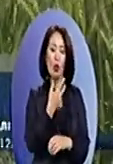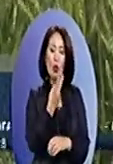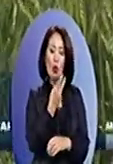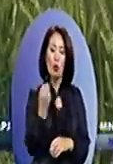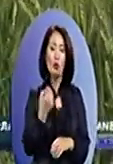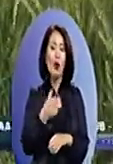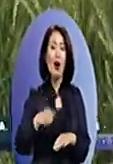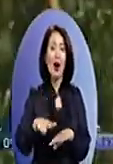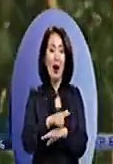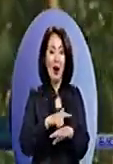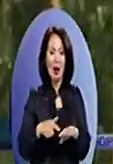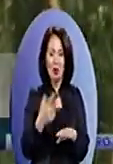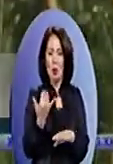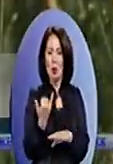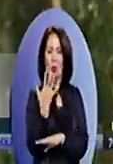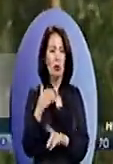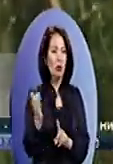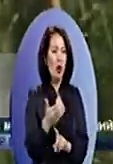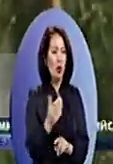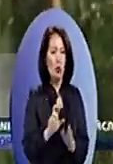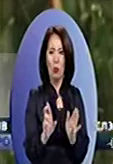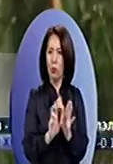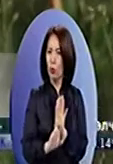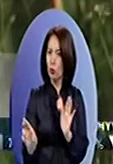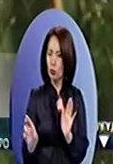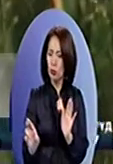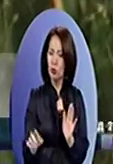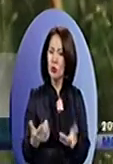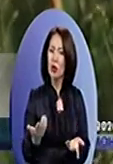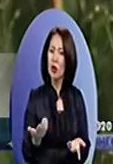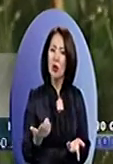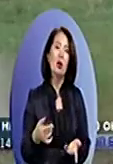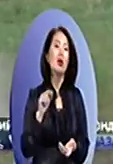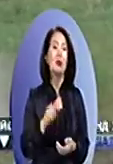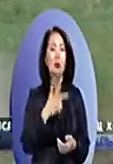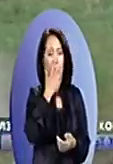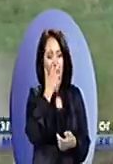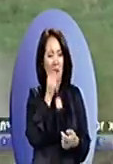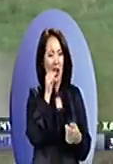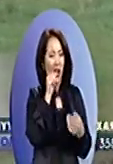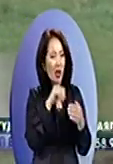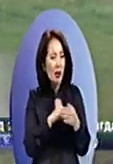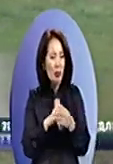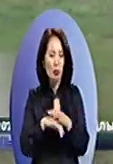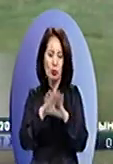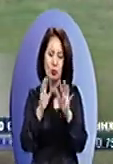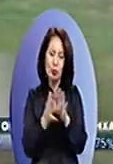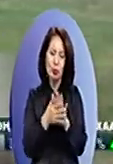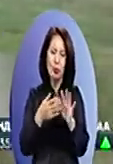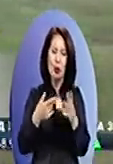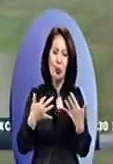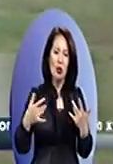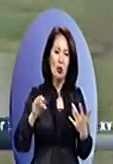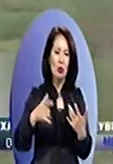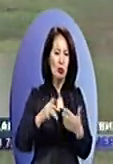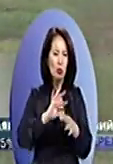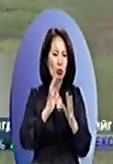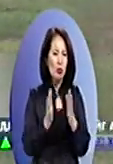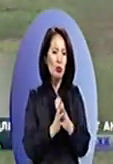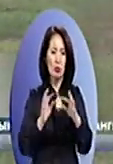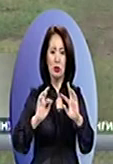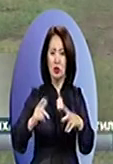боломжгүй болсон байна. Ургац хураалтын ажлыг ирэх сарын 1-ээс эхлүүлэхээр төлөвлөж, шатхуунаа нөөцлөн техник тоног төхөөр хэмжээний 50 орчим хувийг шинжилсэн